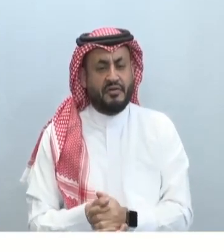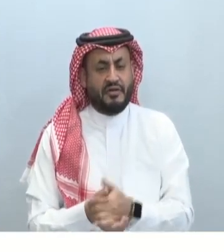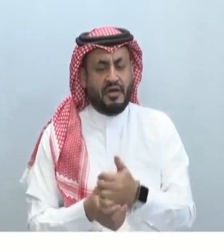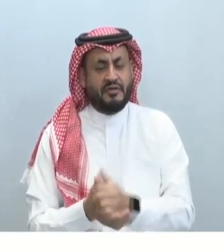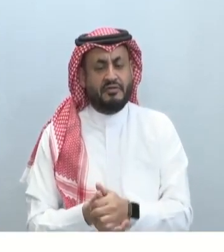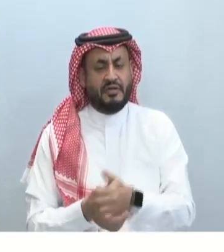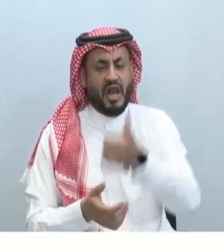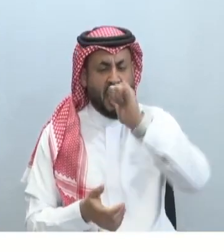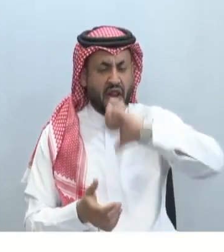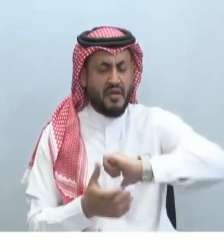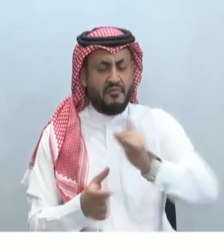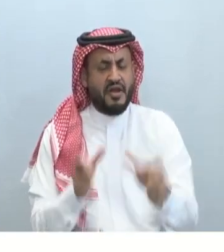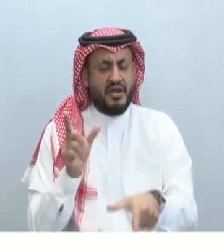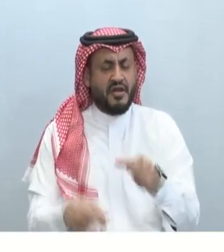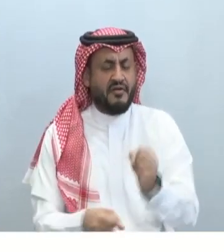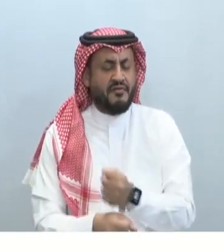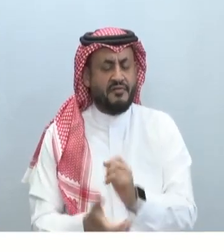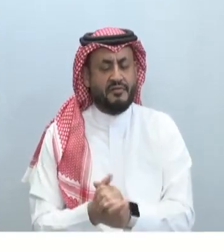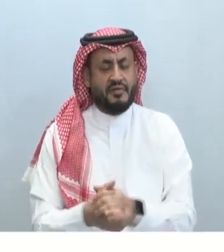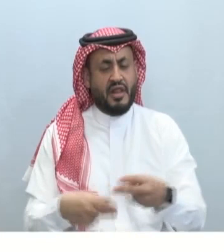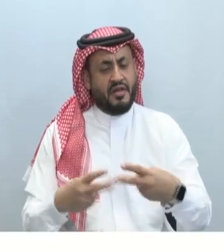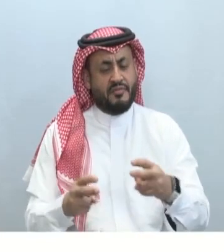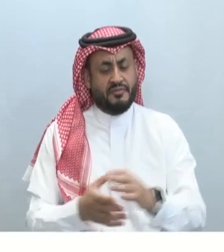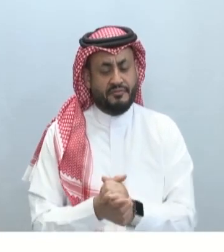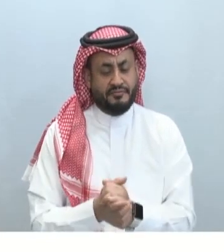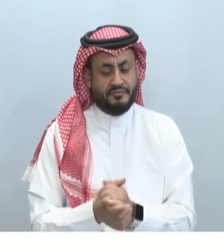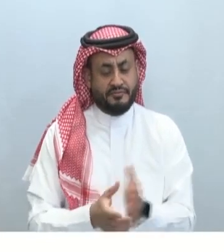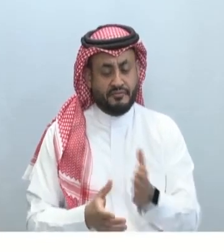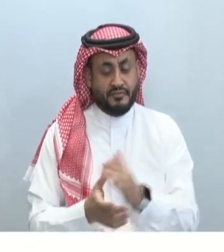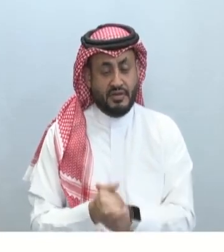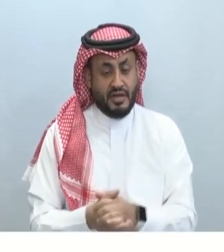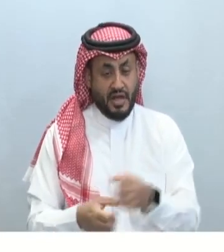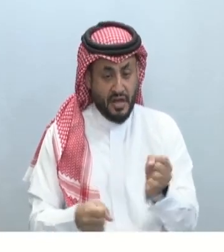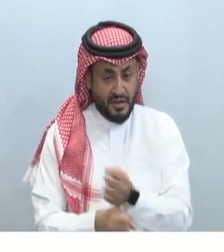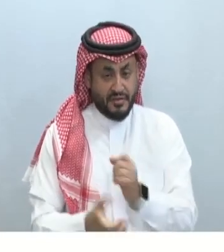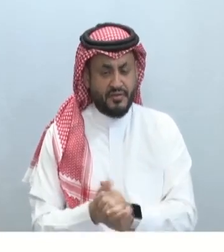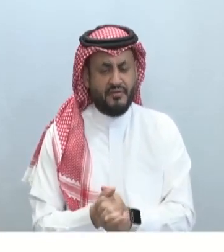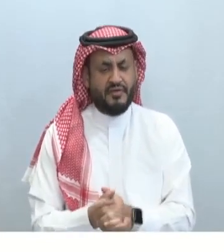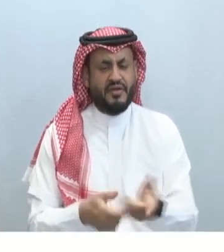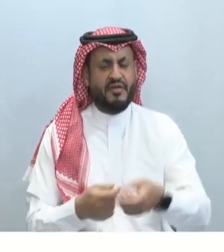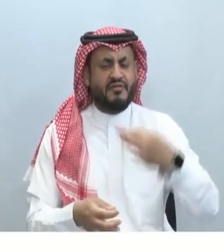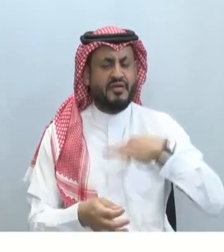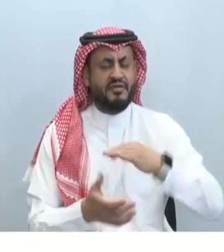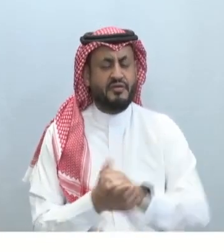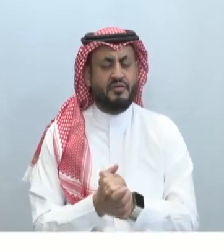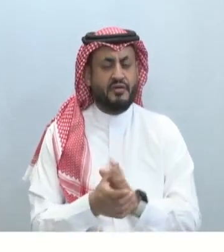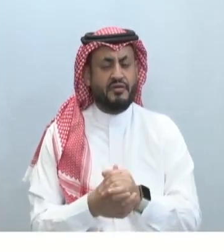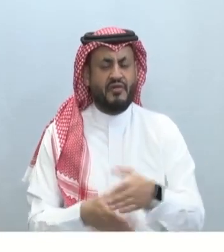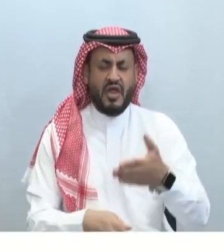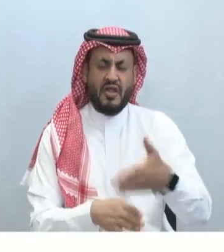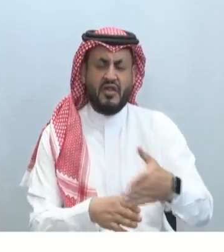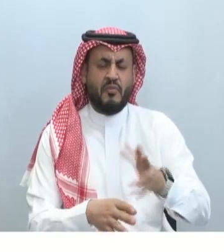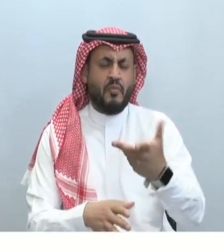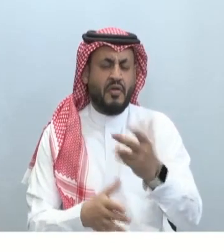اذا كانت مباحه كذلك حينما تع وتسعى لكسب الرزق فانت تعف نفسك عن